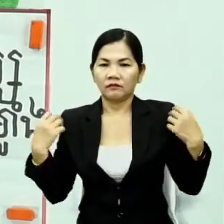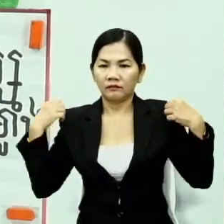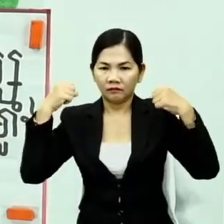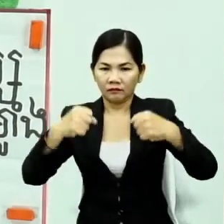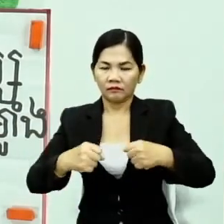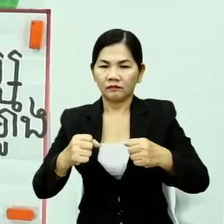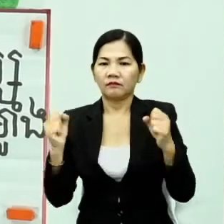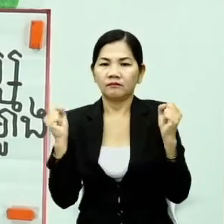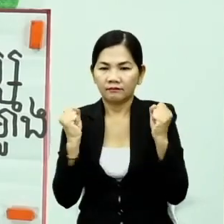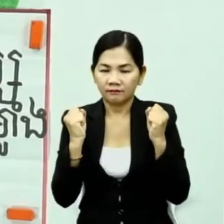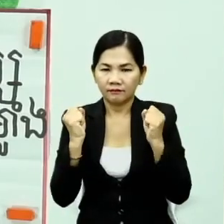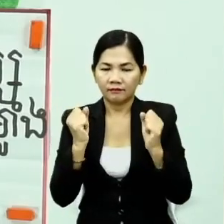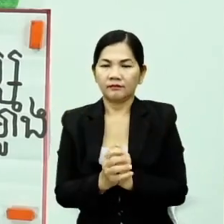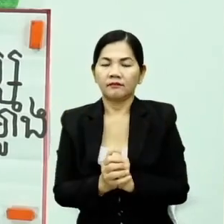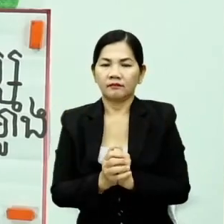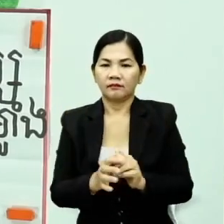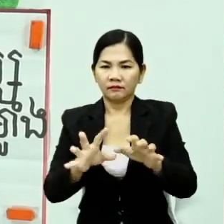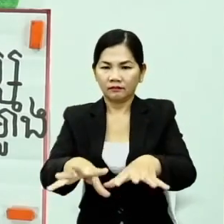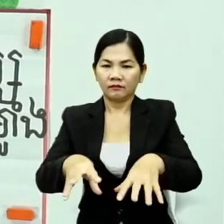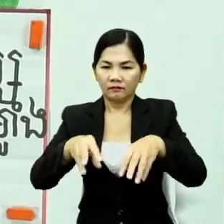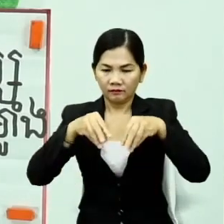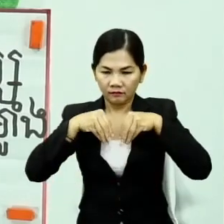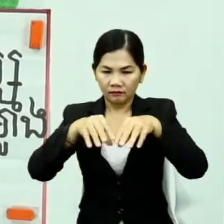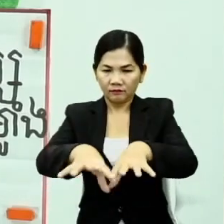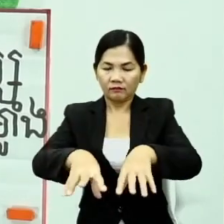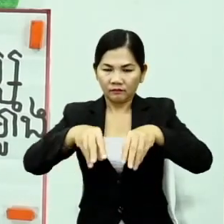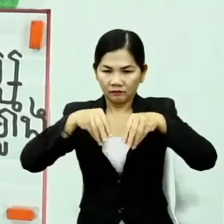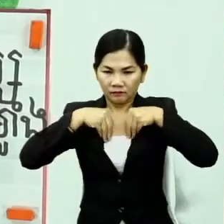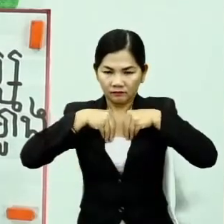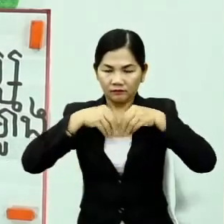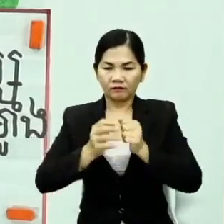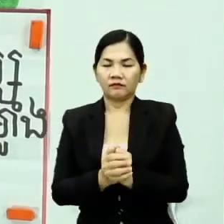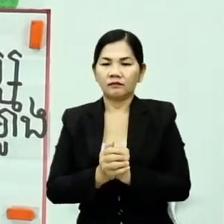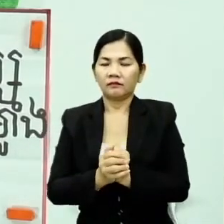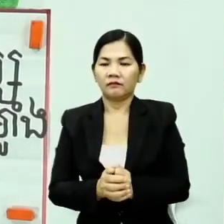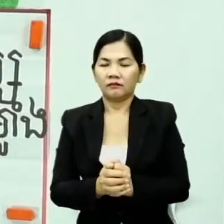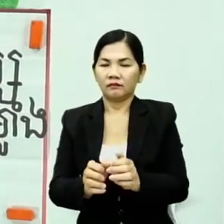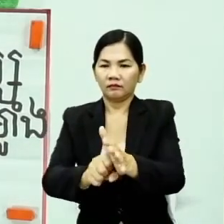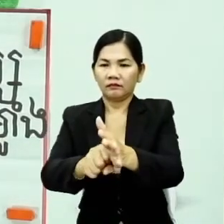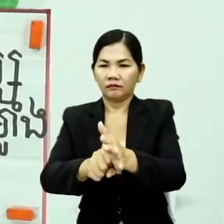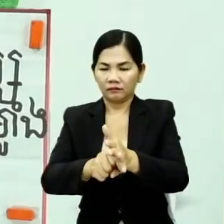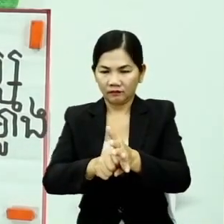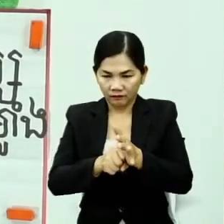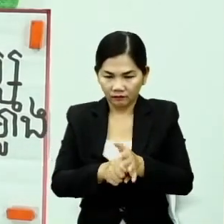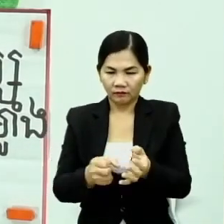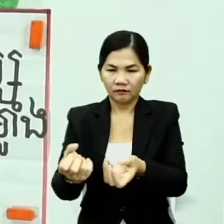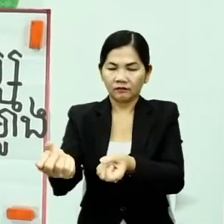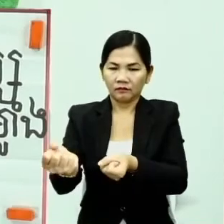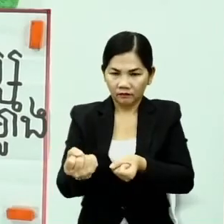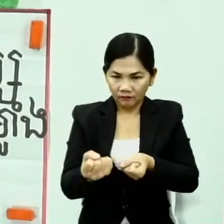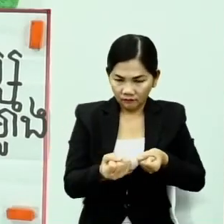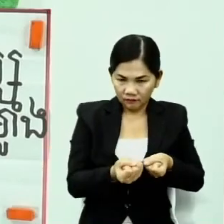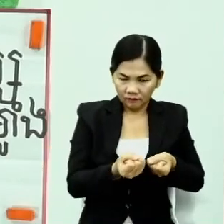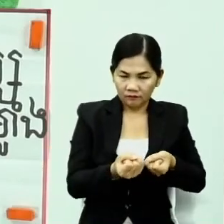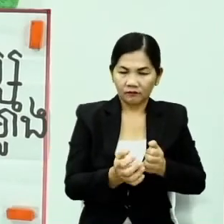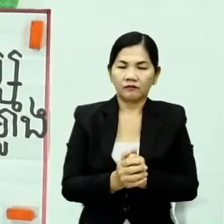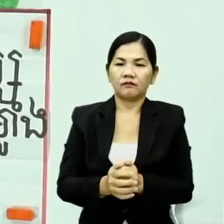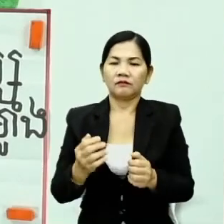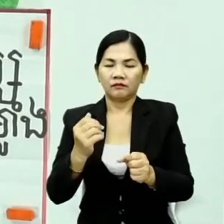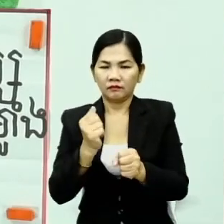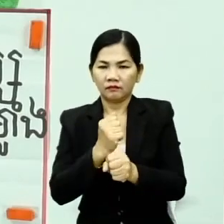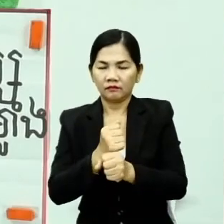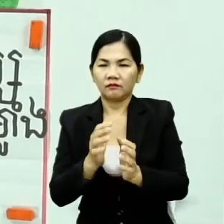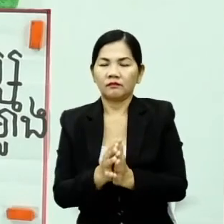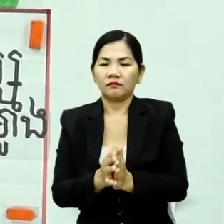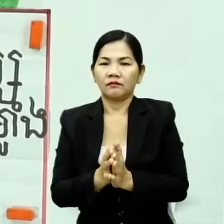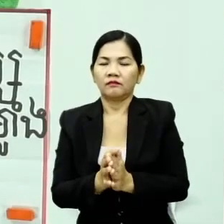rồi nghĩa cha rư co ở phùi dành chẳng hắn cốn cha nâng cầm lắng cha ô tiền cha cầm lắng ô tiến cha ở cứ sầm rạp